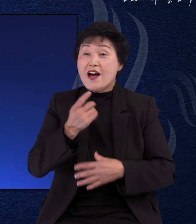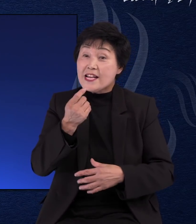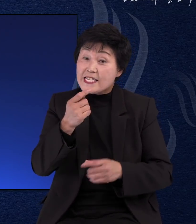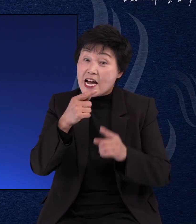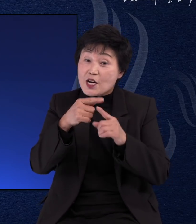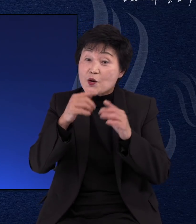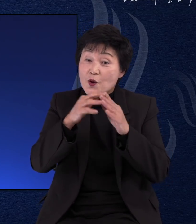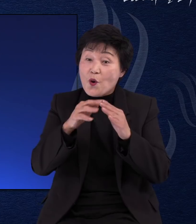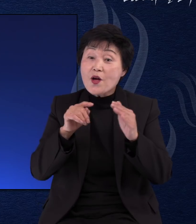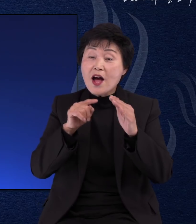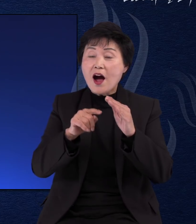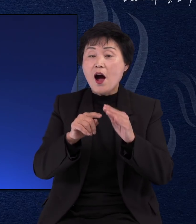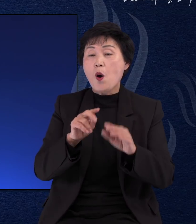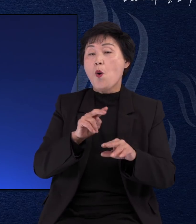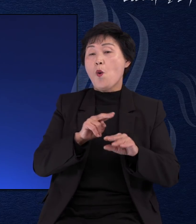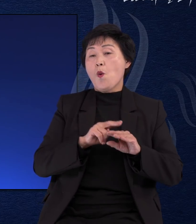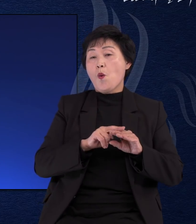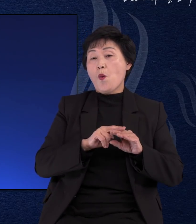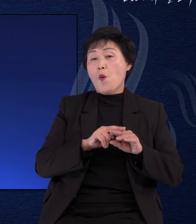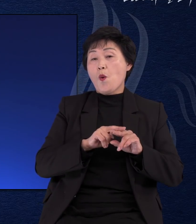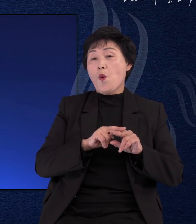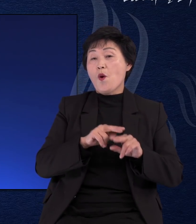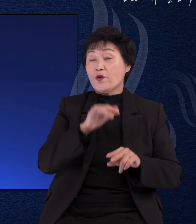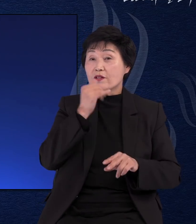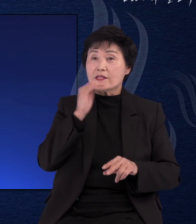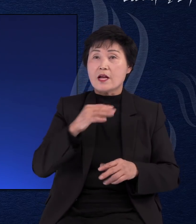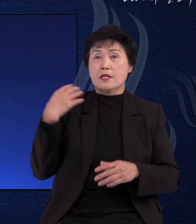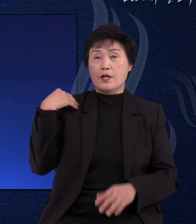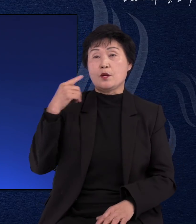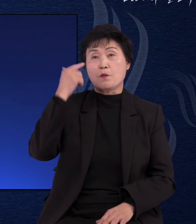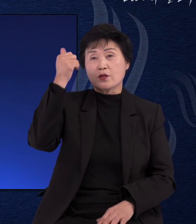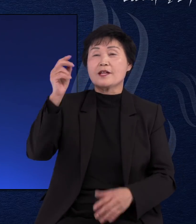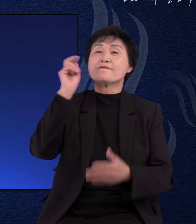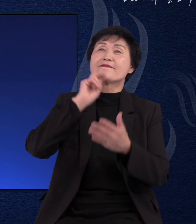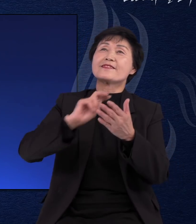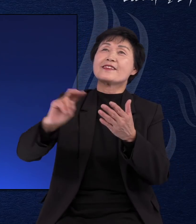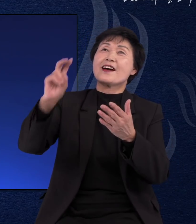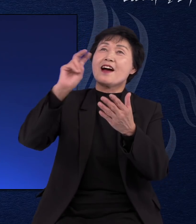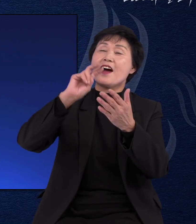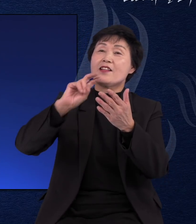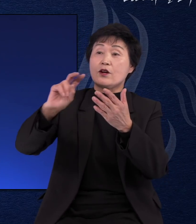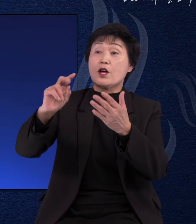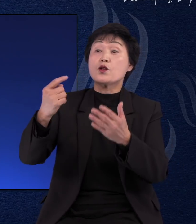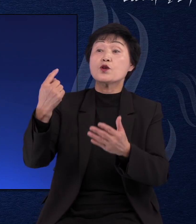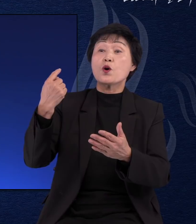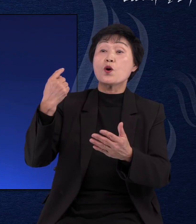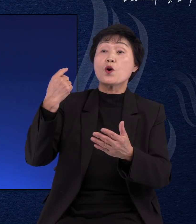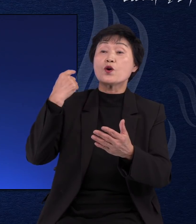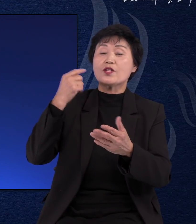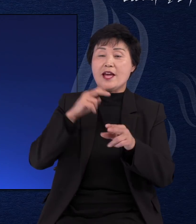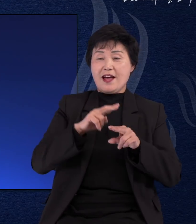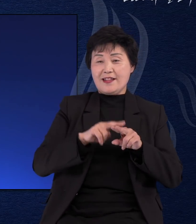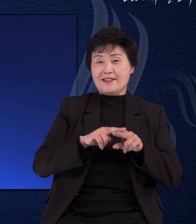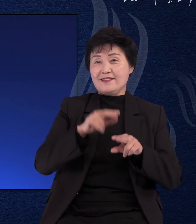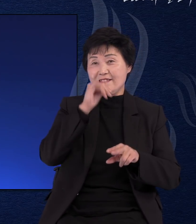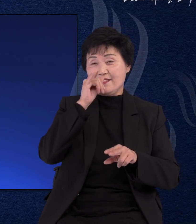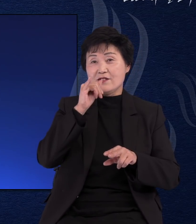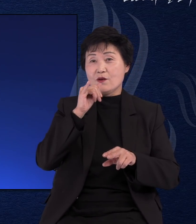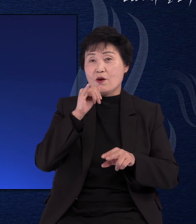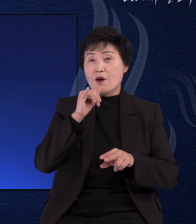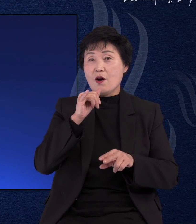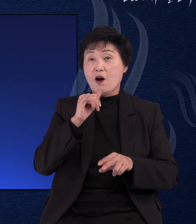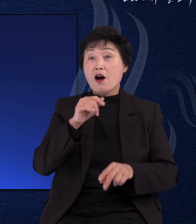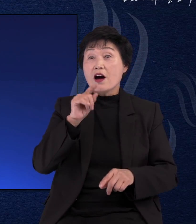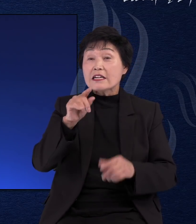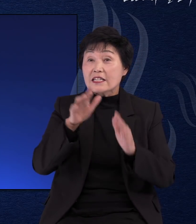뒷자리에 앉았는데 담임 목사님이 앞에서 찬양 인도를 하고 저는 뒷자리에 이렇게 앉아 있었습니다. 제대로 된 찬송가를 그때